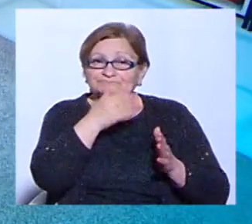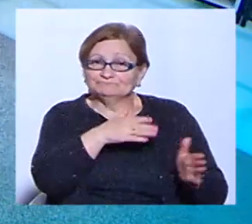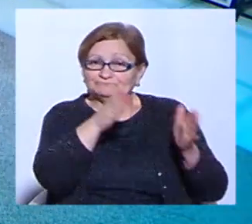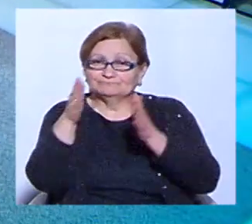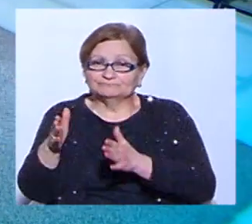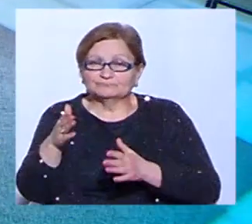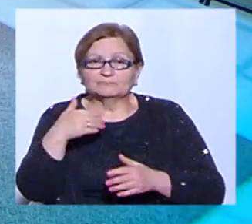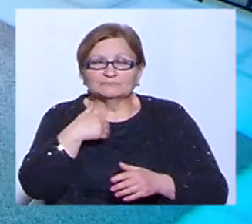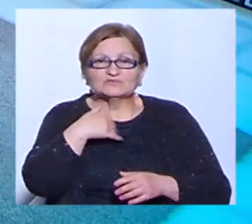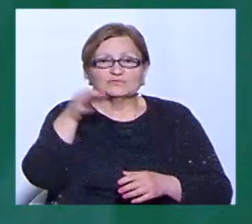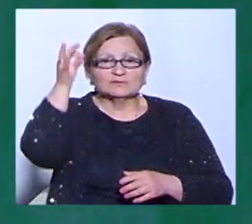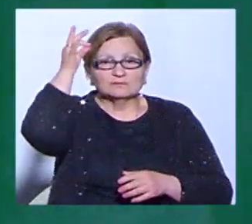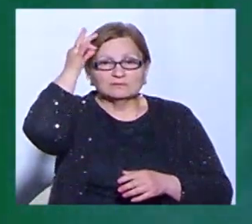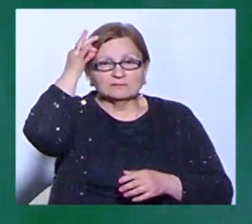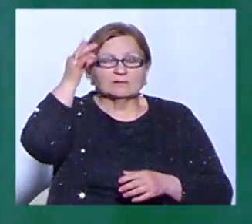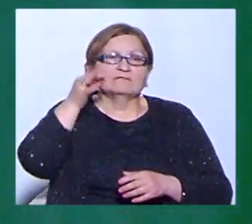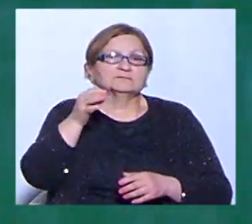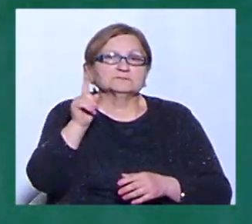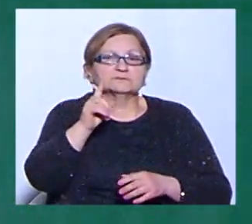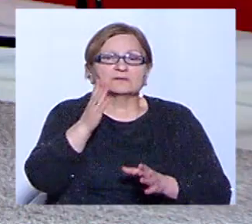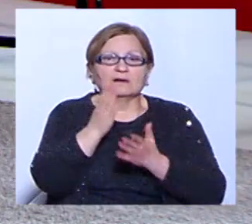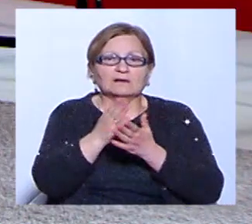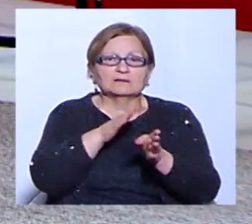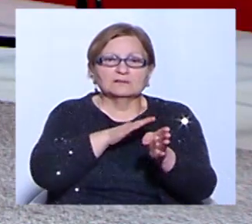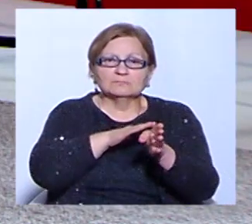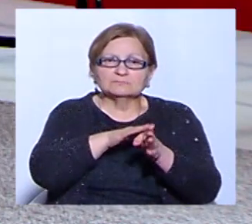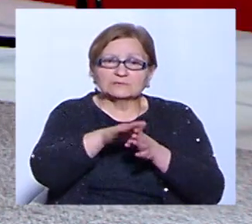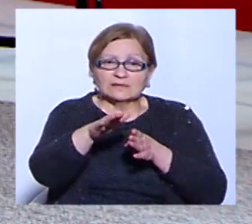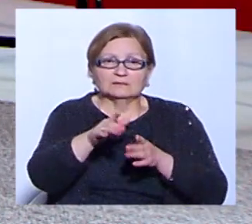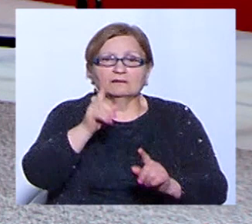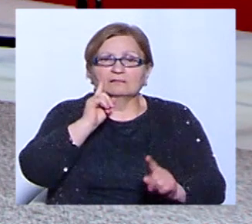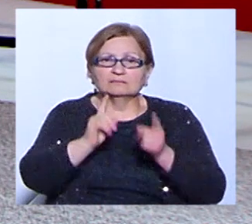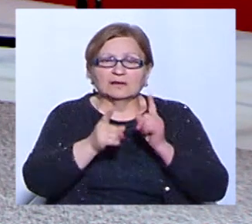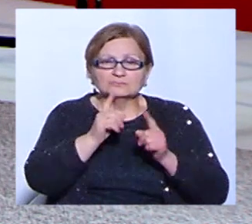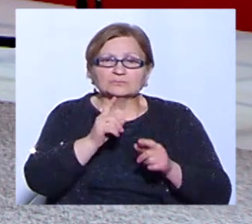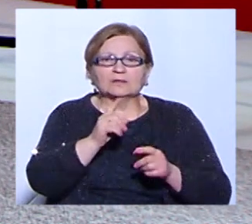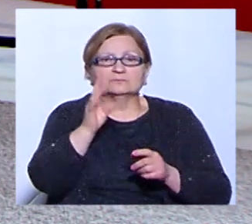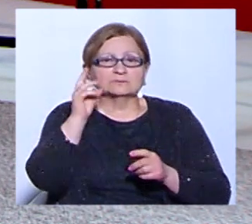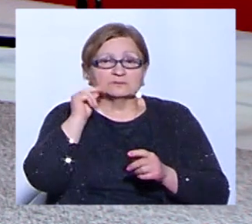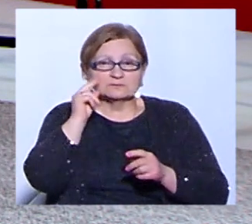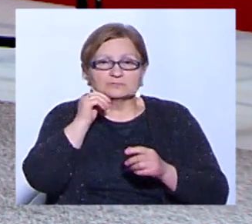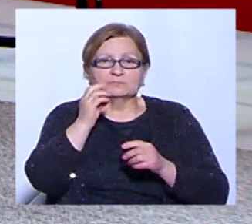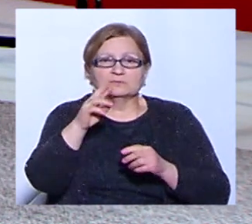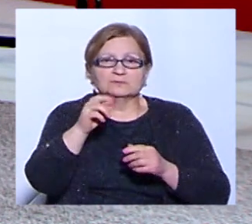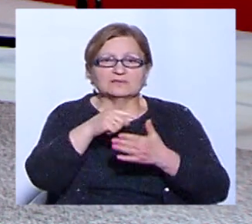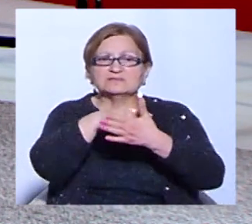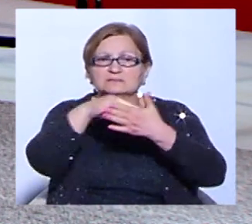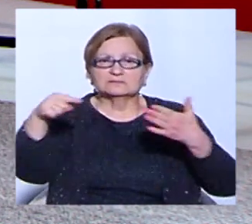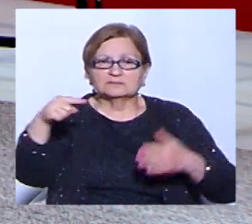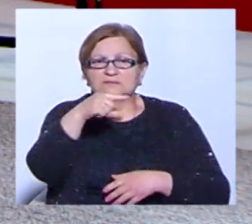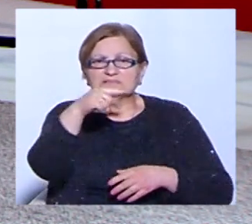პროცენტზე, მოდი გავიხსენოთ ჯერ რა არის მთელი რიცხვები, ნატურალური რიცხვები და წილადი რიცხვები. დავუშვათ